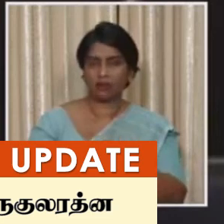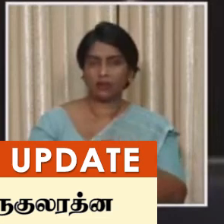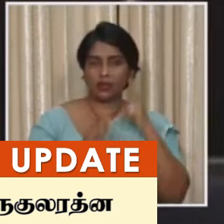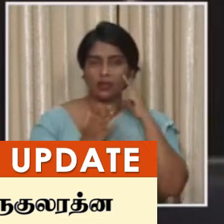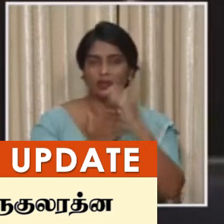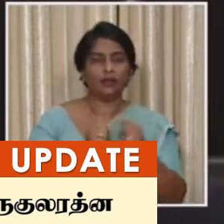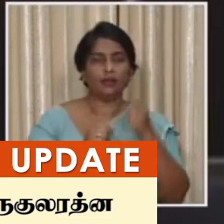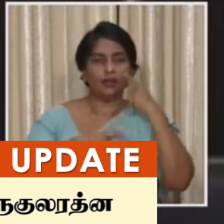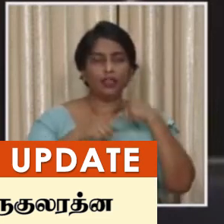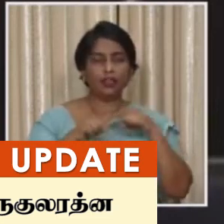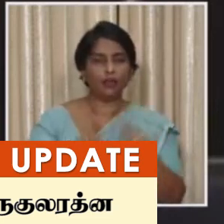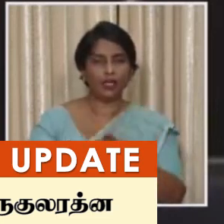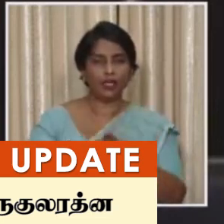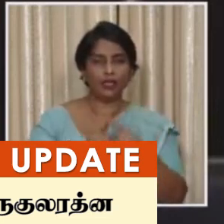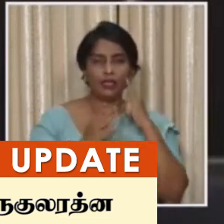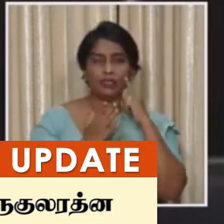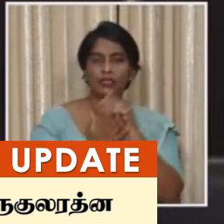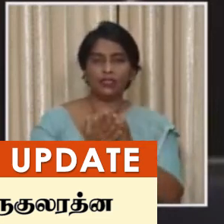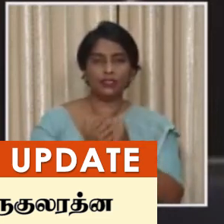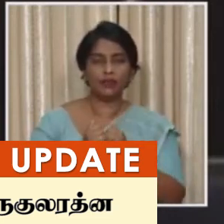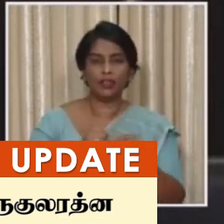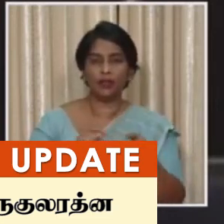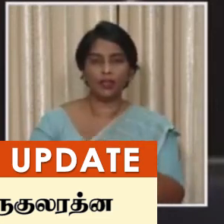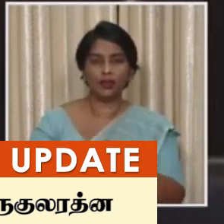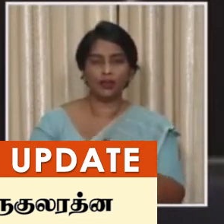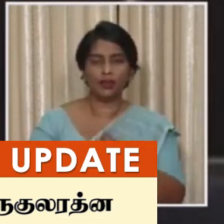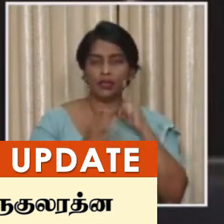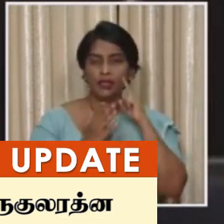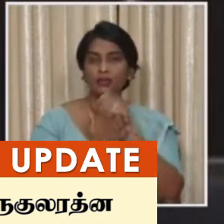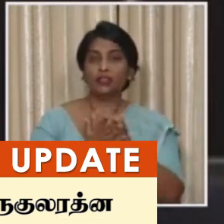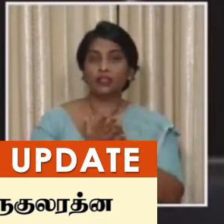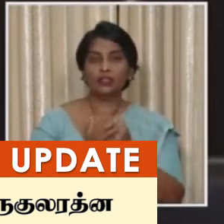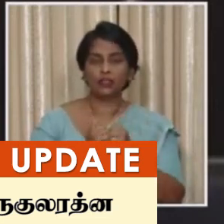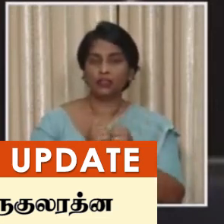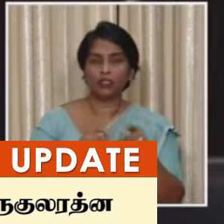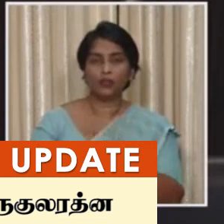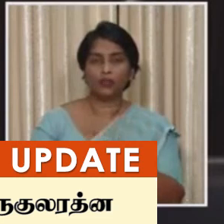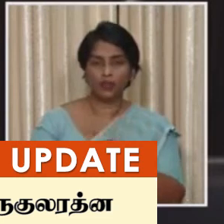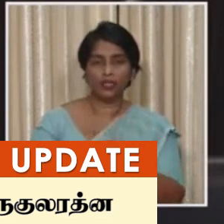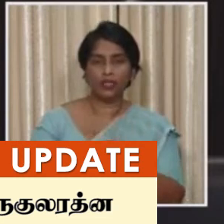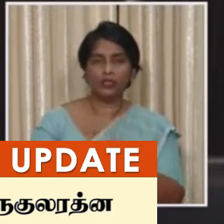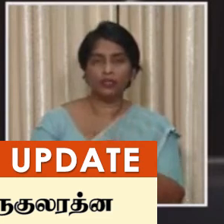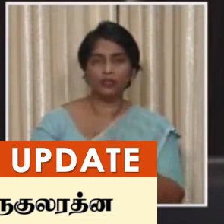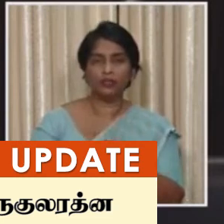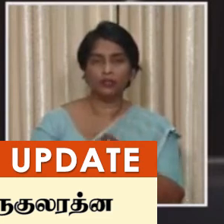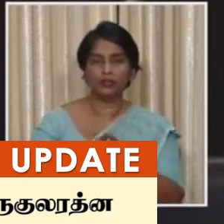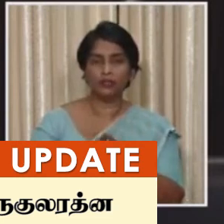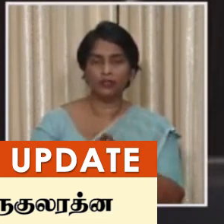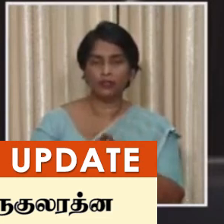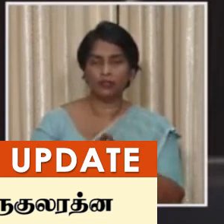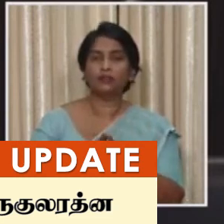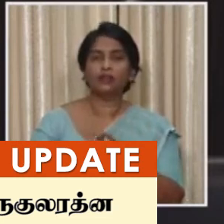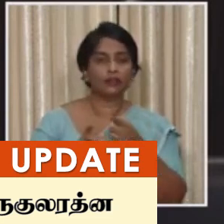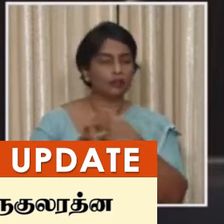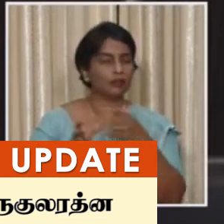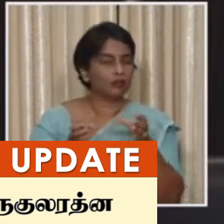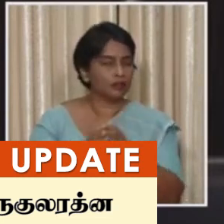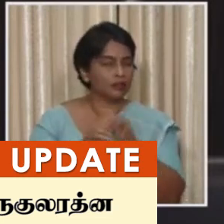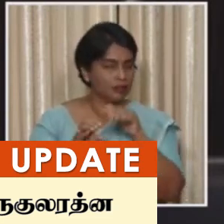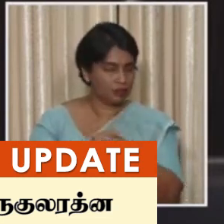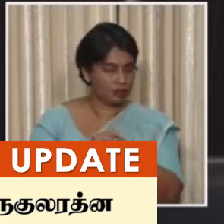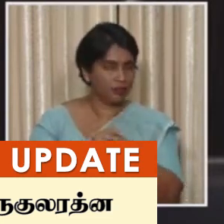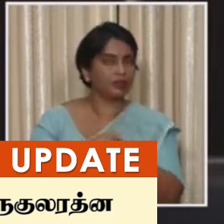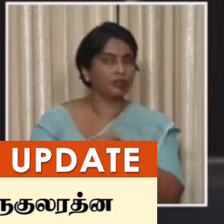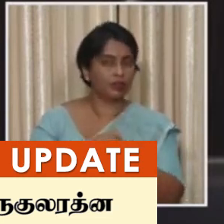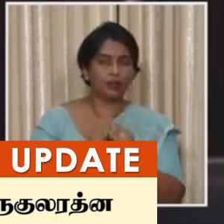அமைச்சை பொறுப்பெடுக்காமல் அவர் பாராளுமன்ற உறுப்பினராக இருந்து கொண்டு தன்னுடைய கட்சியின் கிடைத்த அமைச்சர் பதவியை முத்த